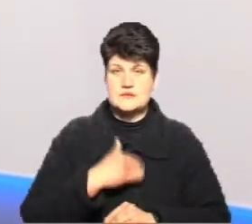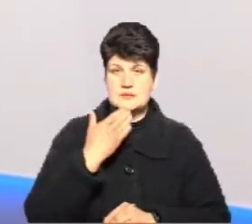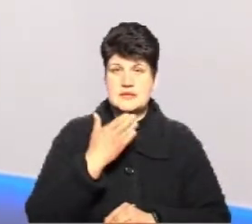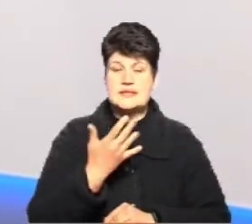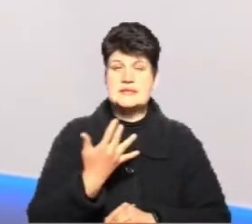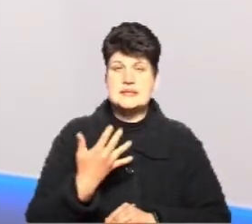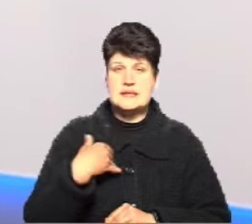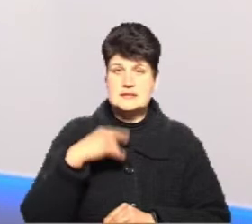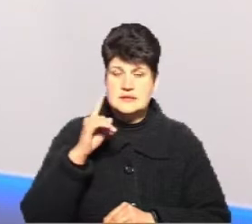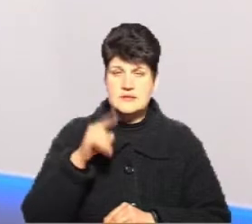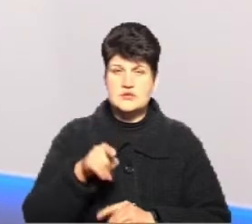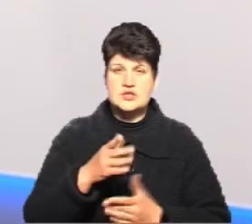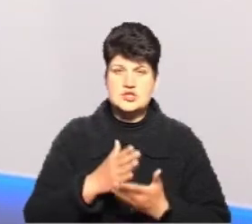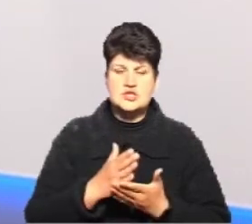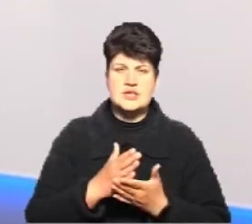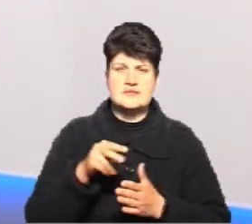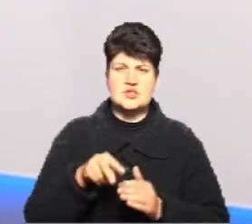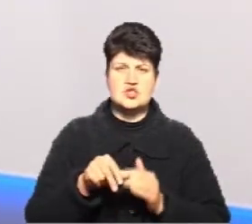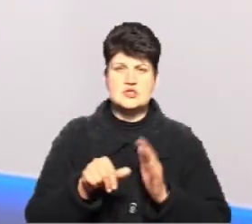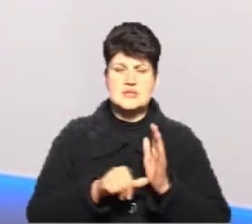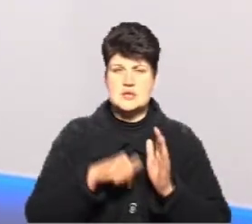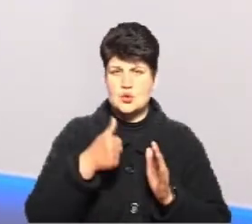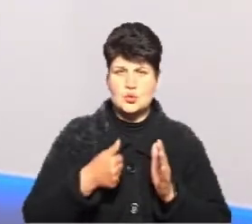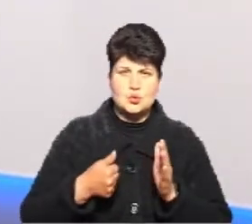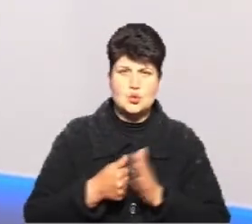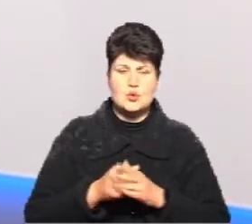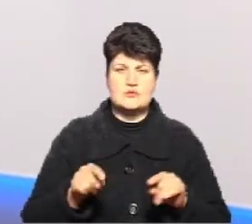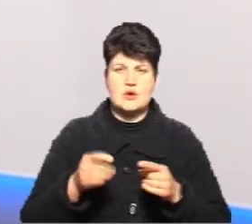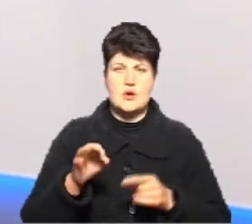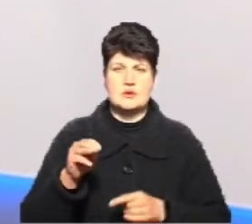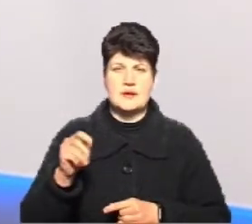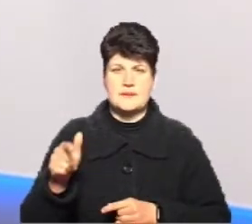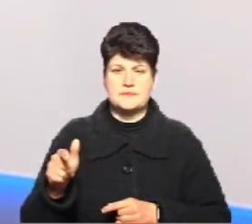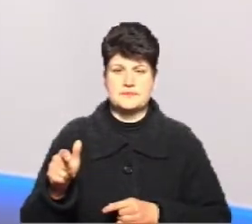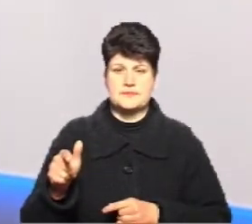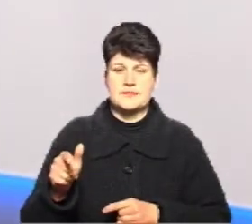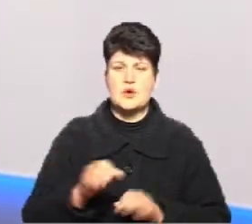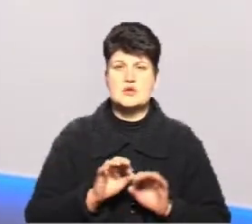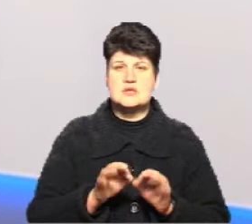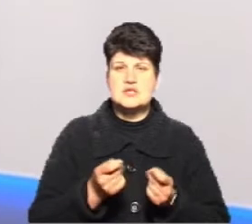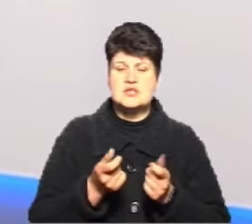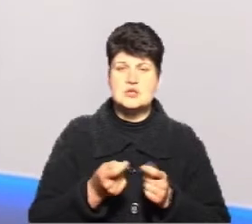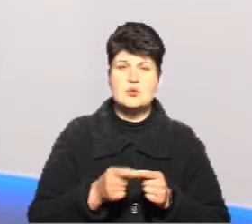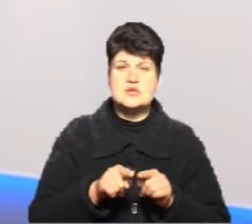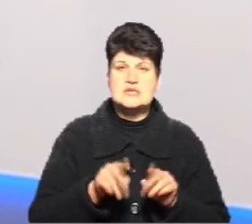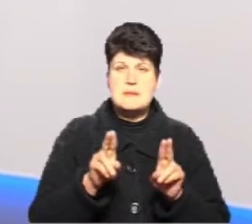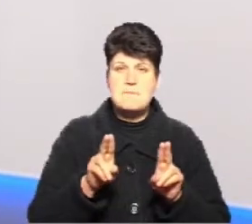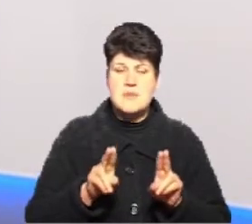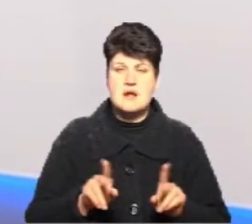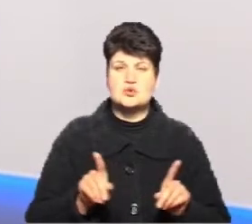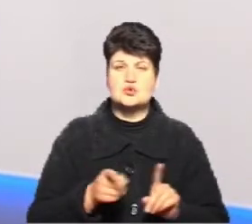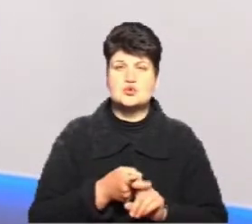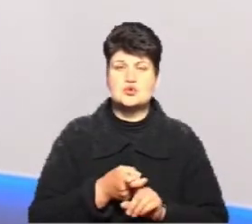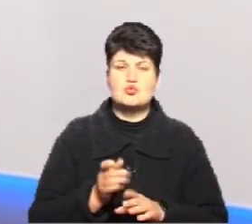існують ще з 2016 року, ще до створення ОТГ, так? Так. Розкажіть трішечки про ці правила, що стосовно сортування там сміття,